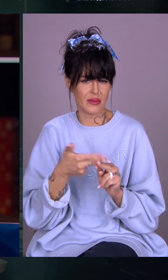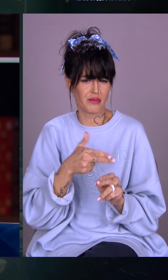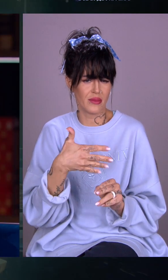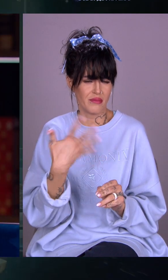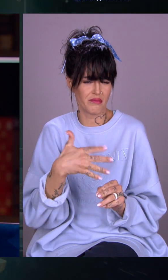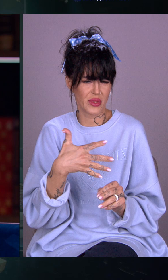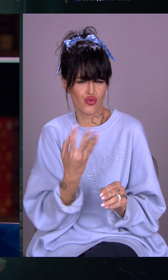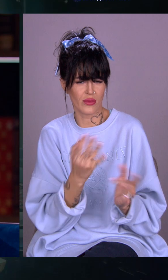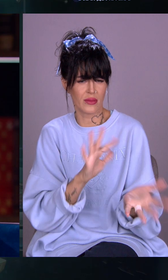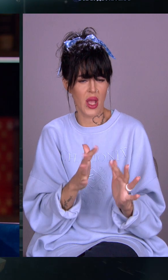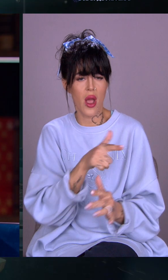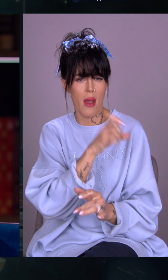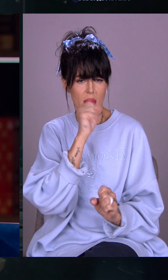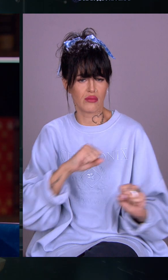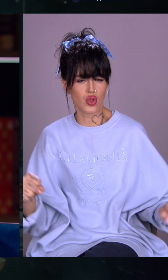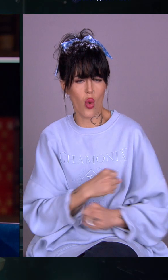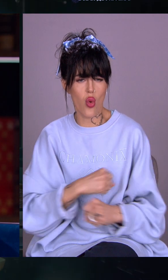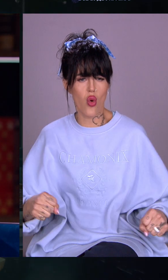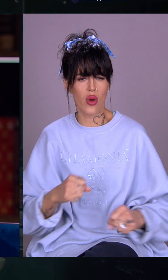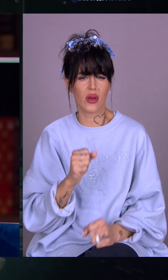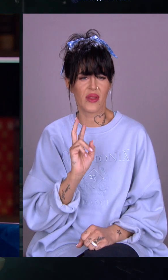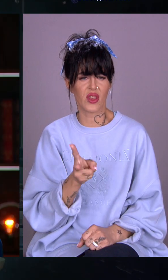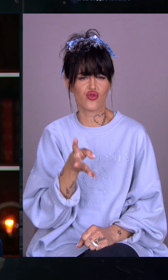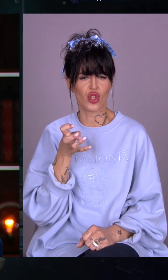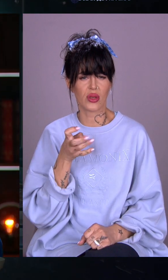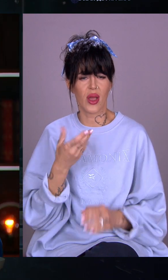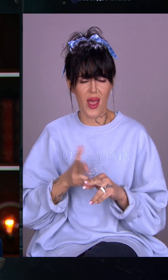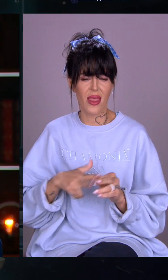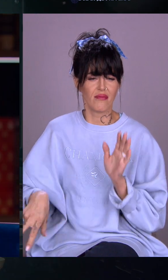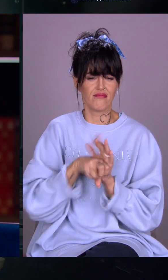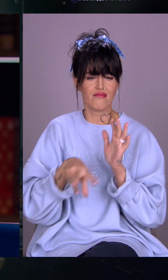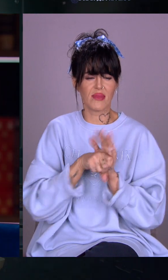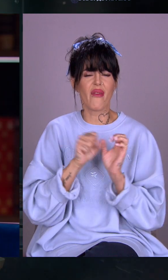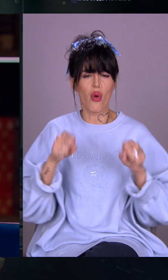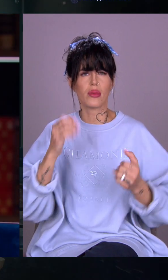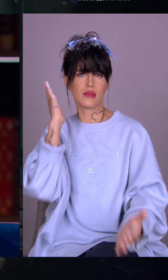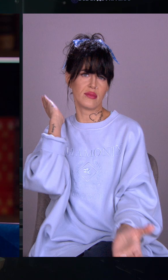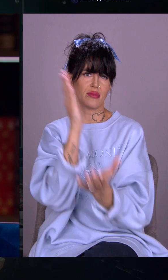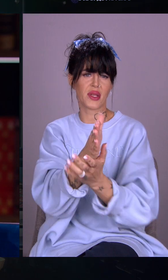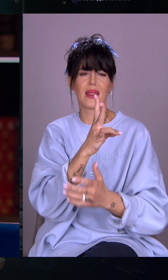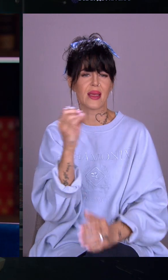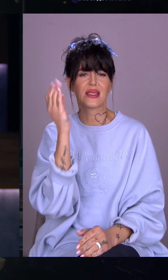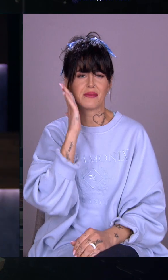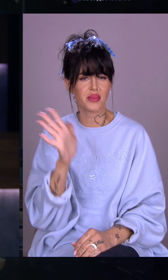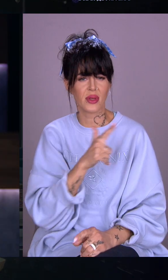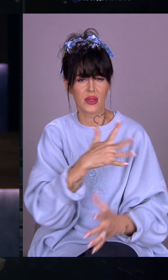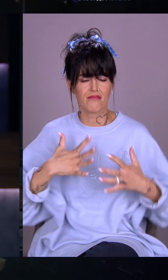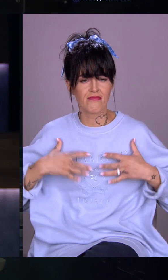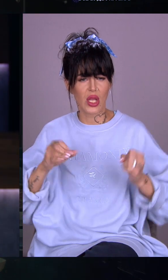ще проїхати 2400 за один присіст, не лягаючи спати. І він зробив тур